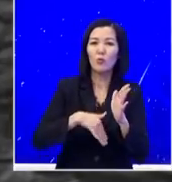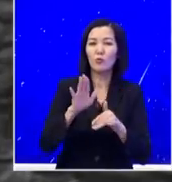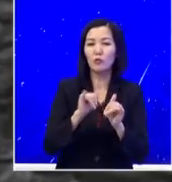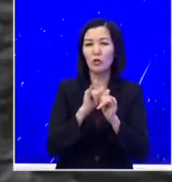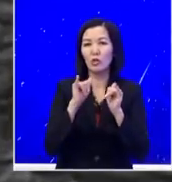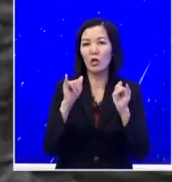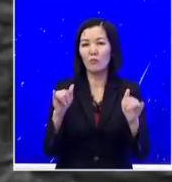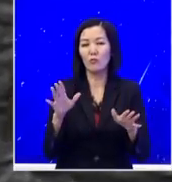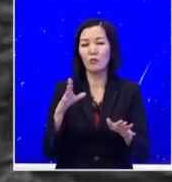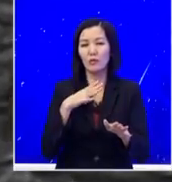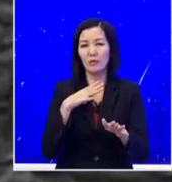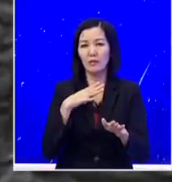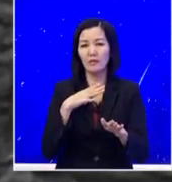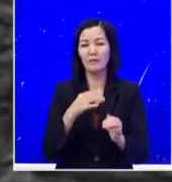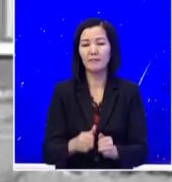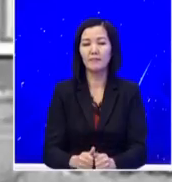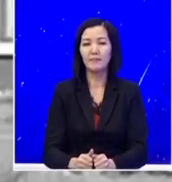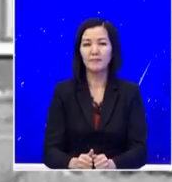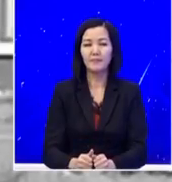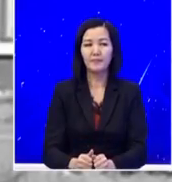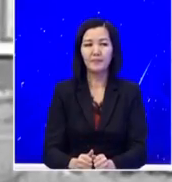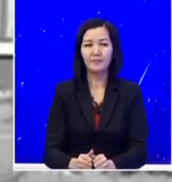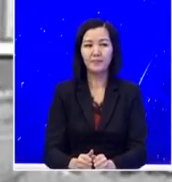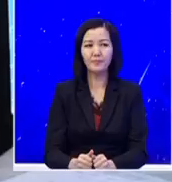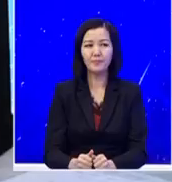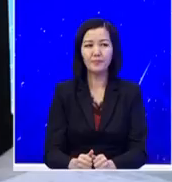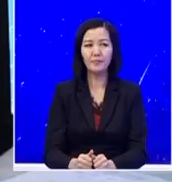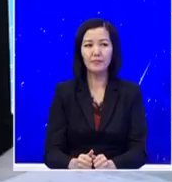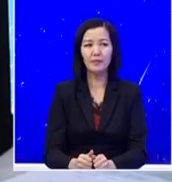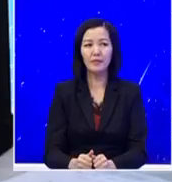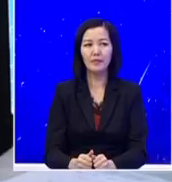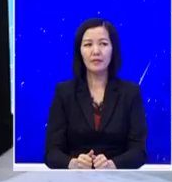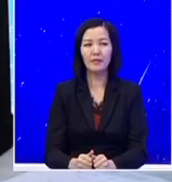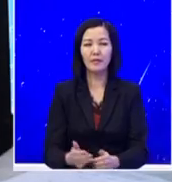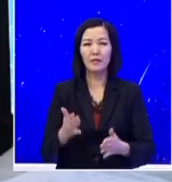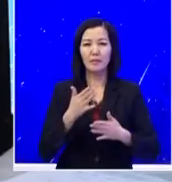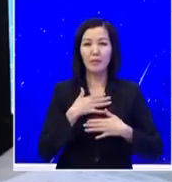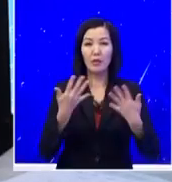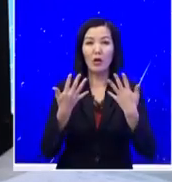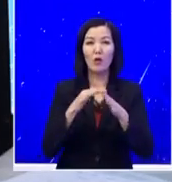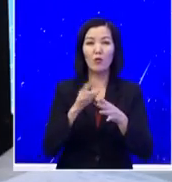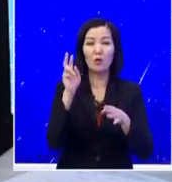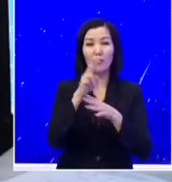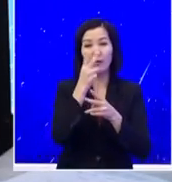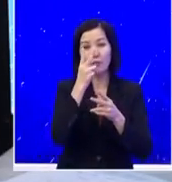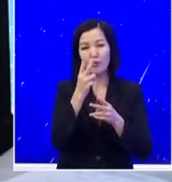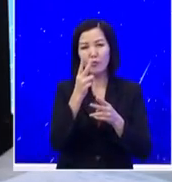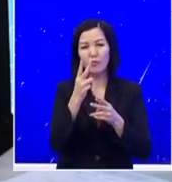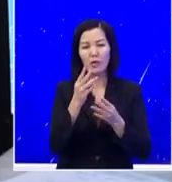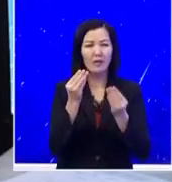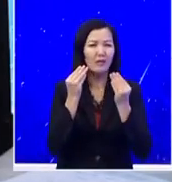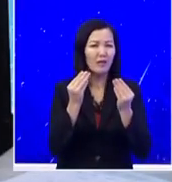сарыбастау кадрлер ұстаханасына айналады. Мен ауылында болдым. Өте керемет, өте